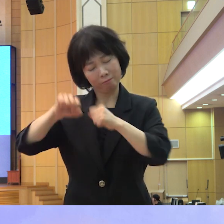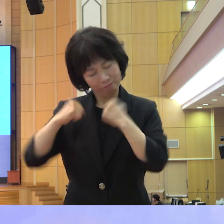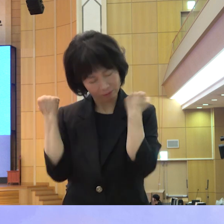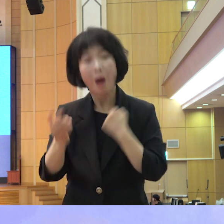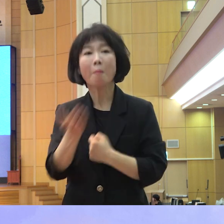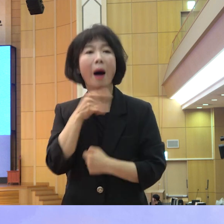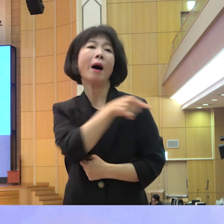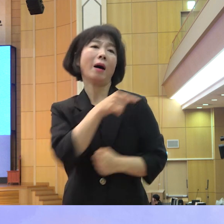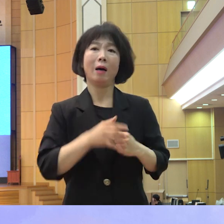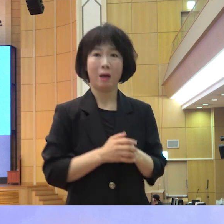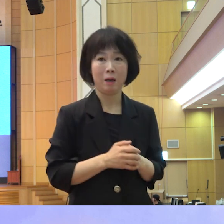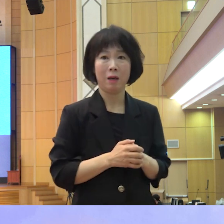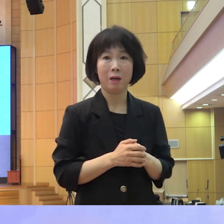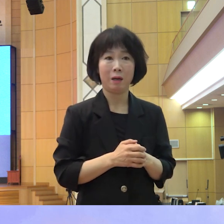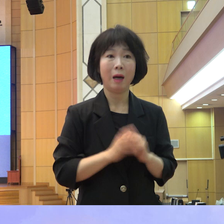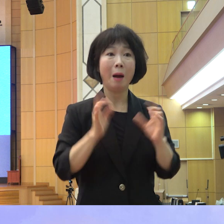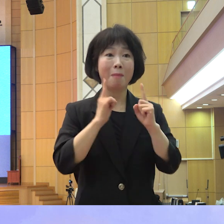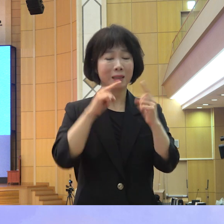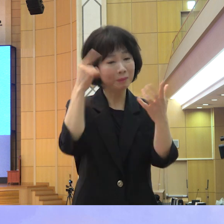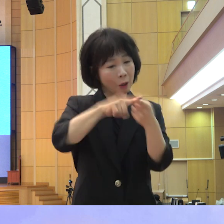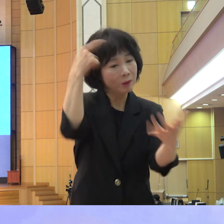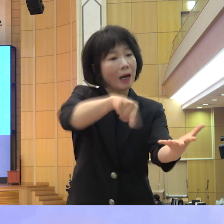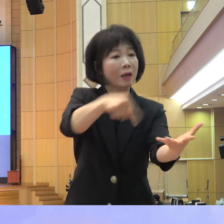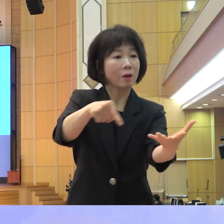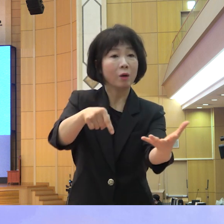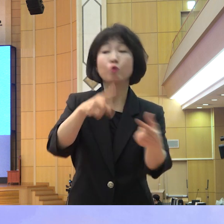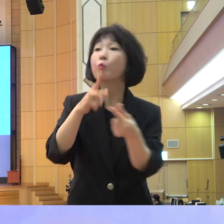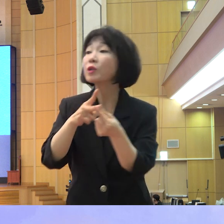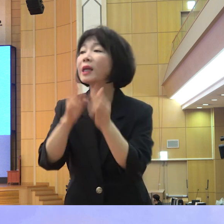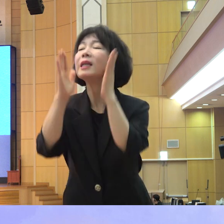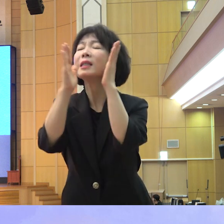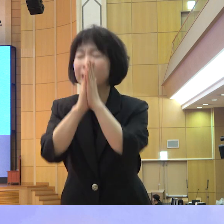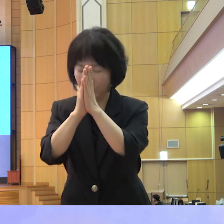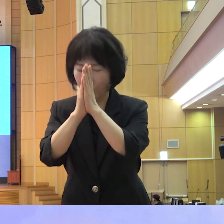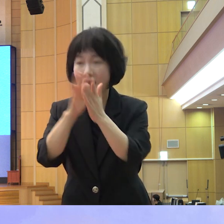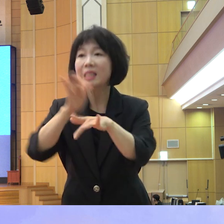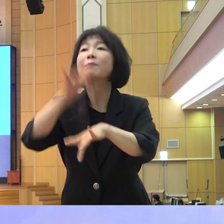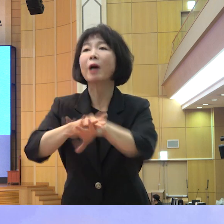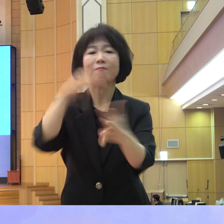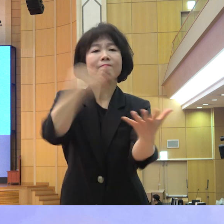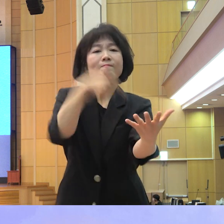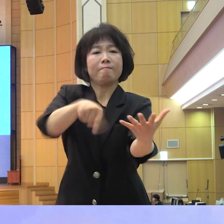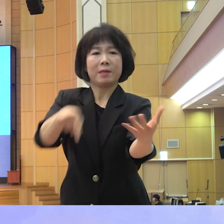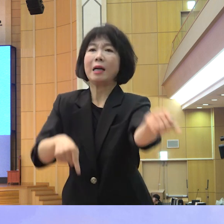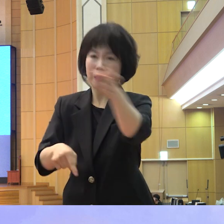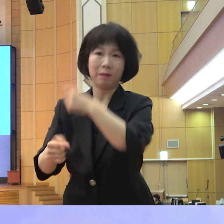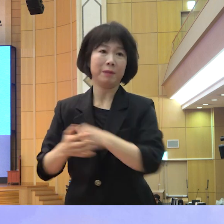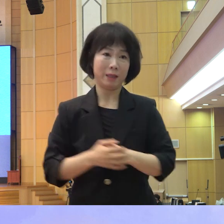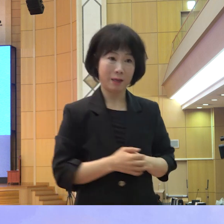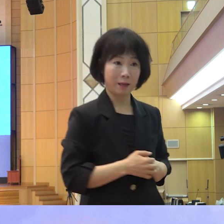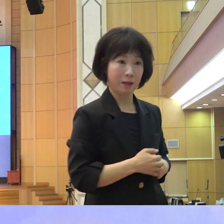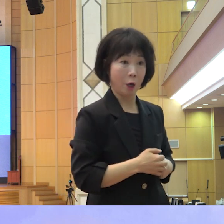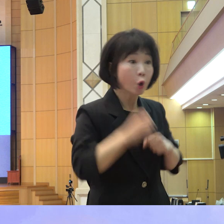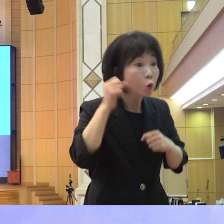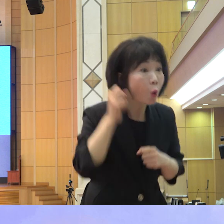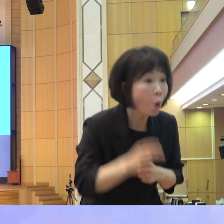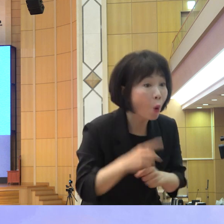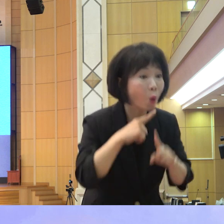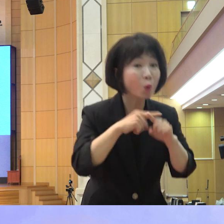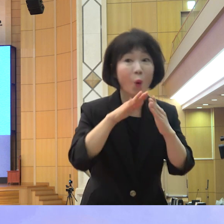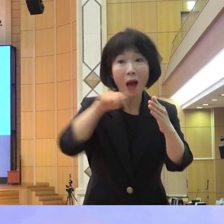것입니다. 하나님의 말씀을 가르쳐야 되고요, 기도하는 습관을 가르쳐야 되고요, 이런 걸 가르쳐야 돼요. 그래서